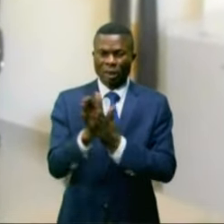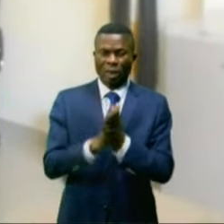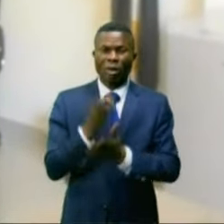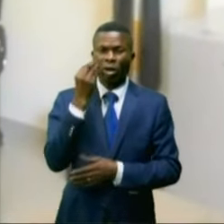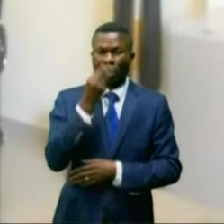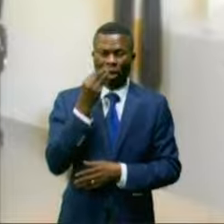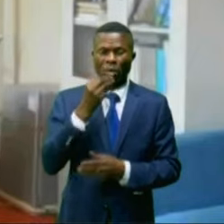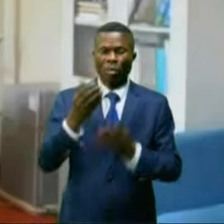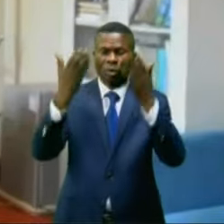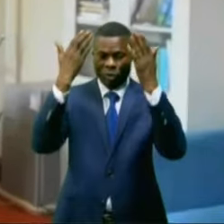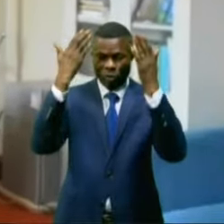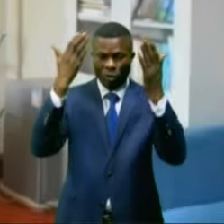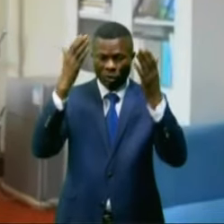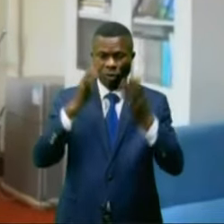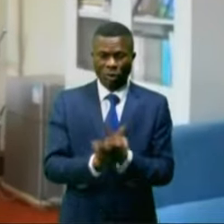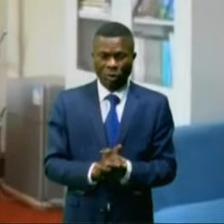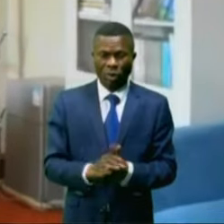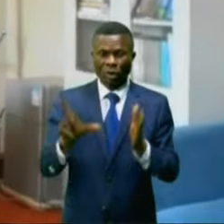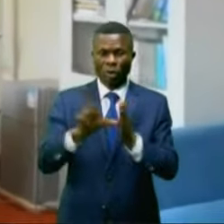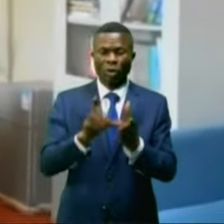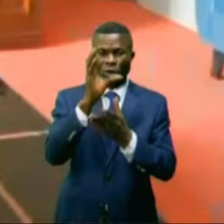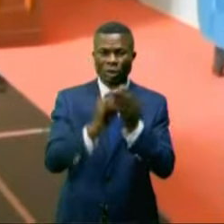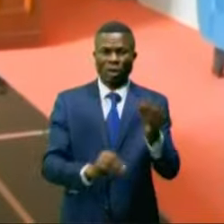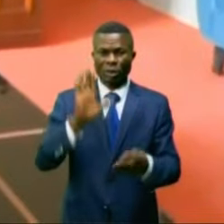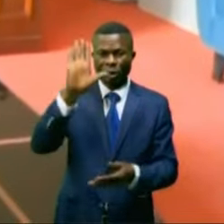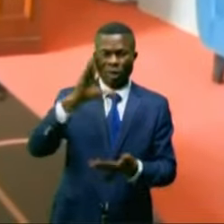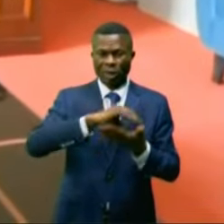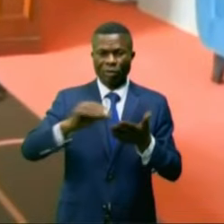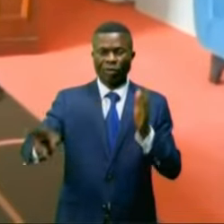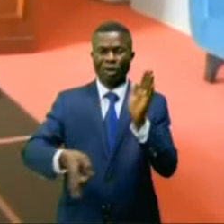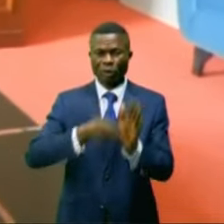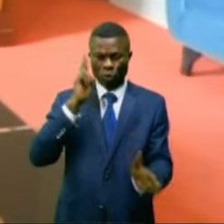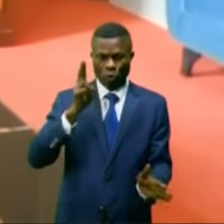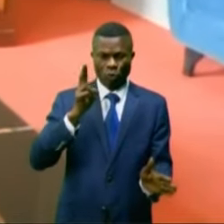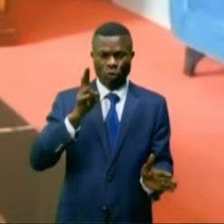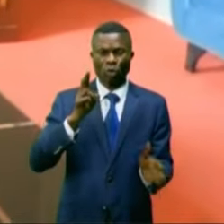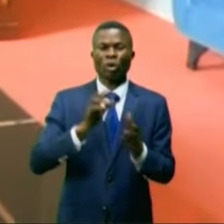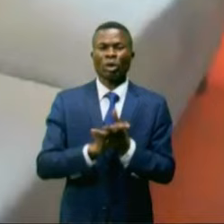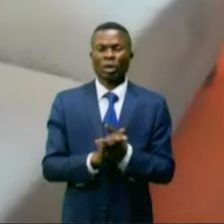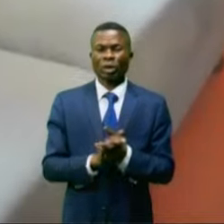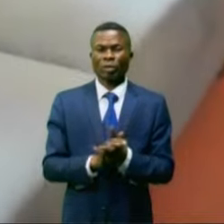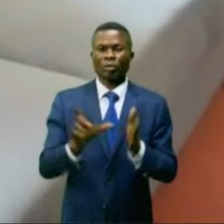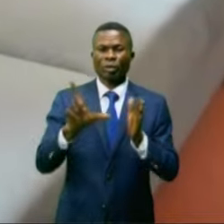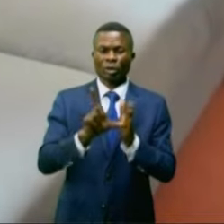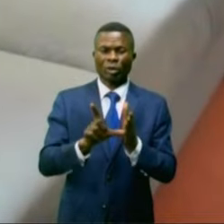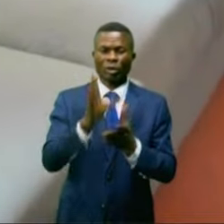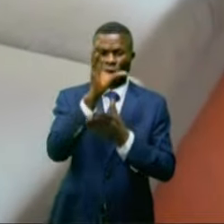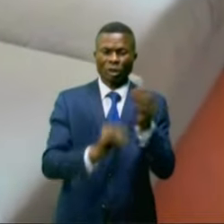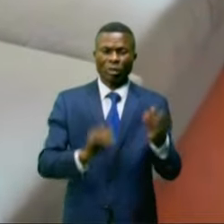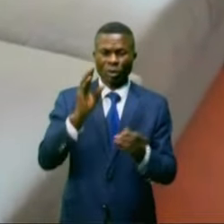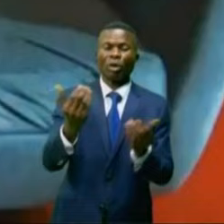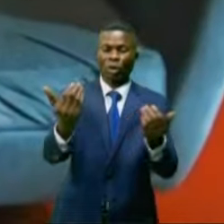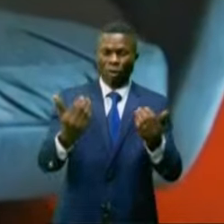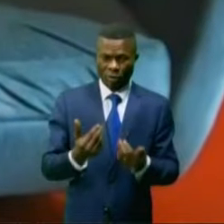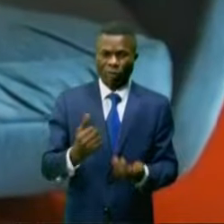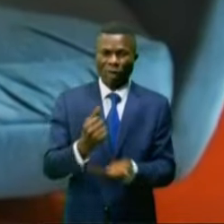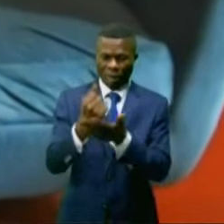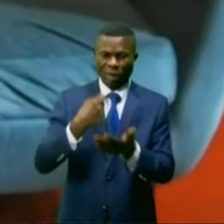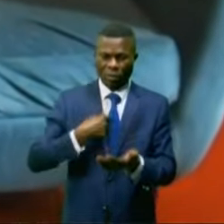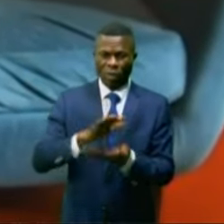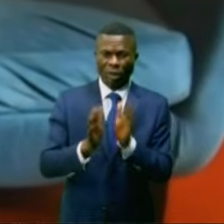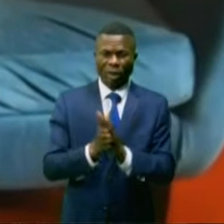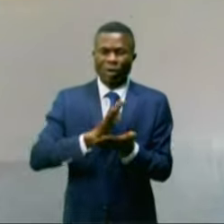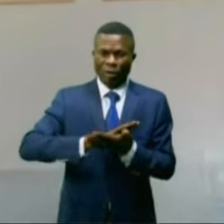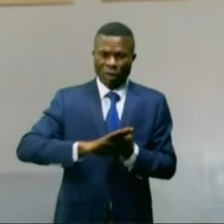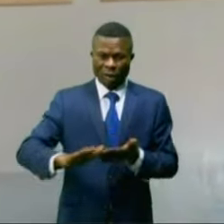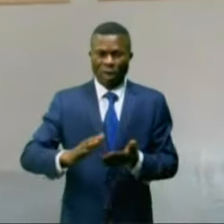Dieu, en Luc 5, verset 12, nous citons « Si tu le veux, tu peux me rendre pur. »«